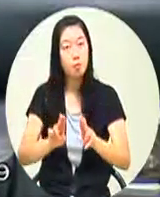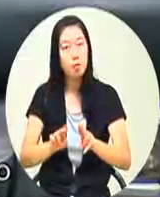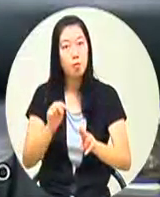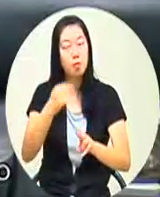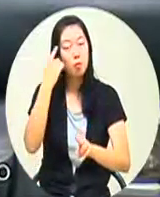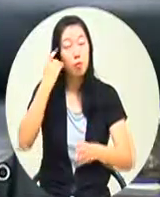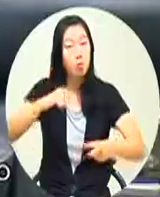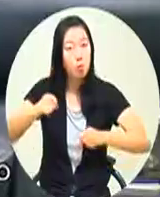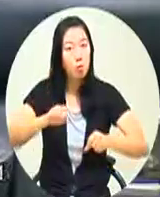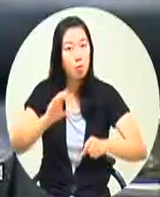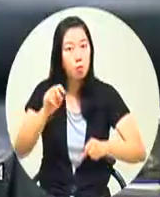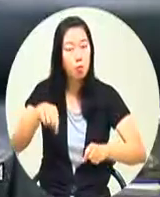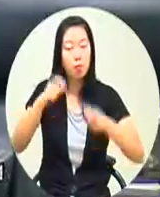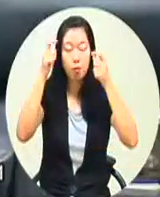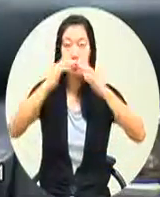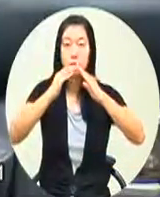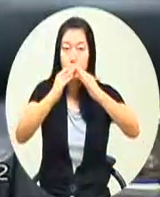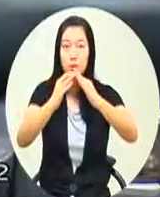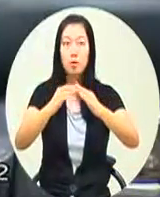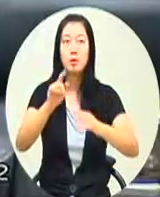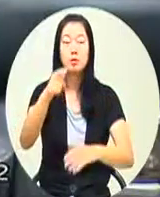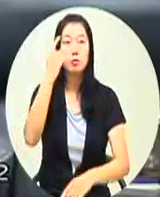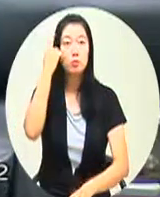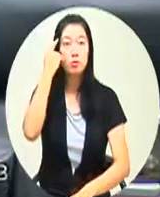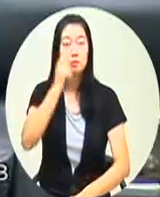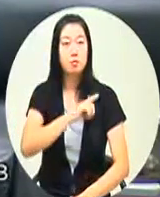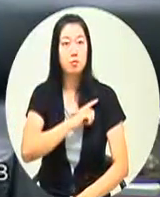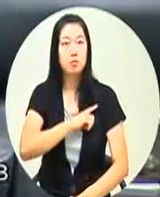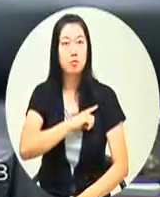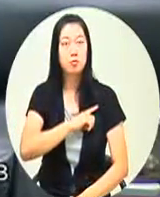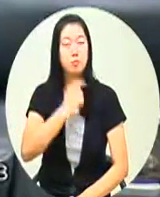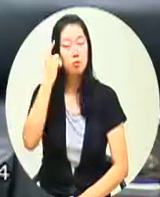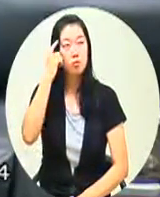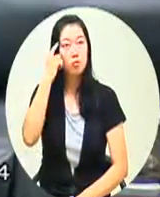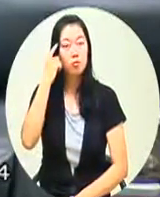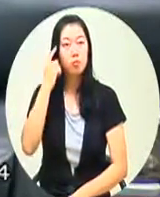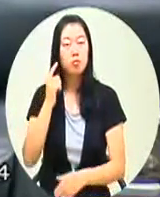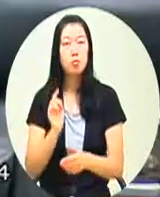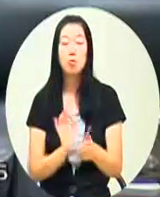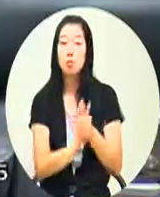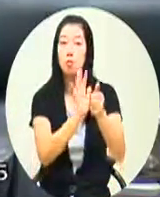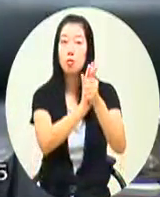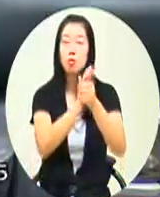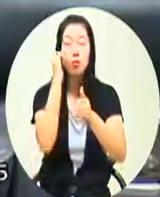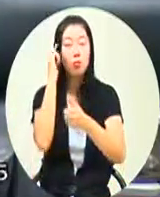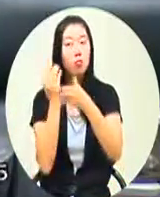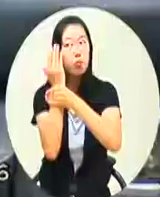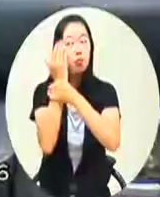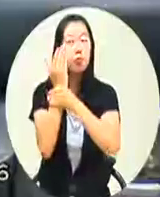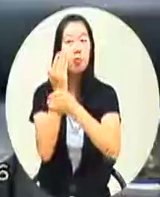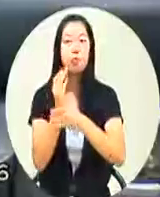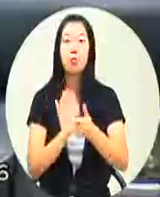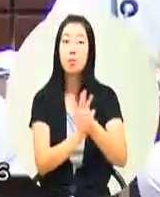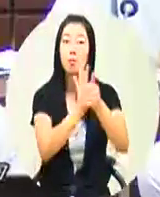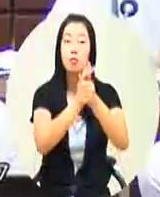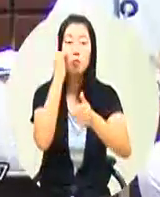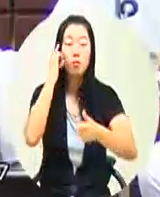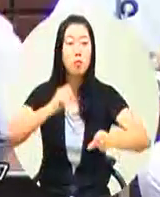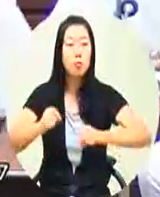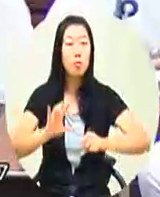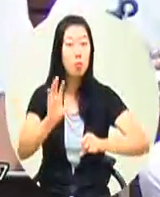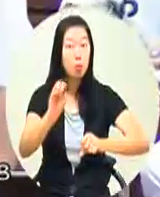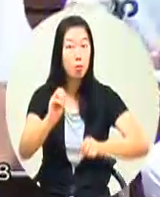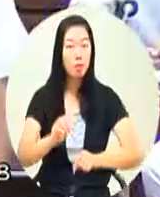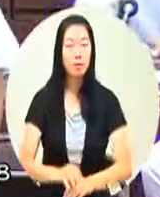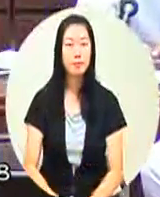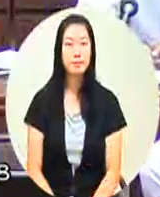在在高雄市你有什么样的一个推动的进展跟想法，可不可以请你说明一下？ 局